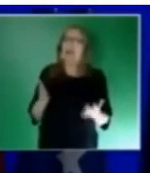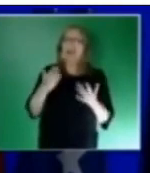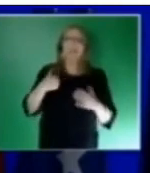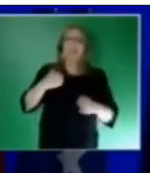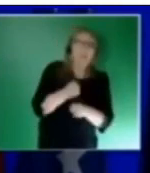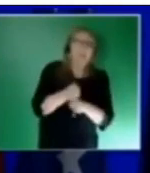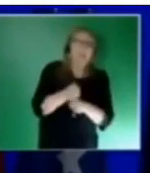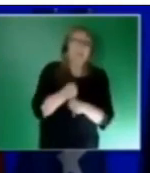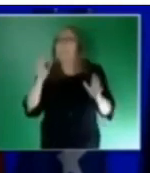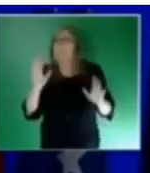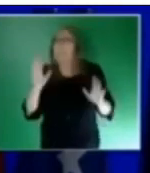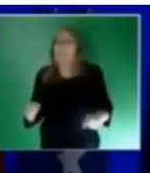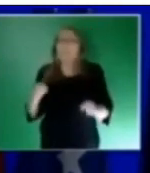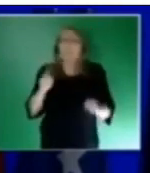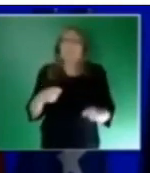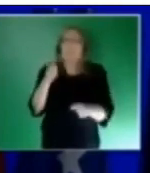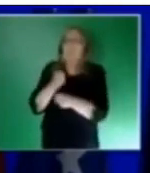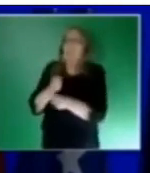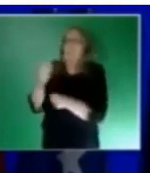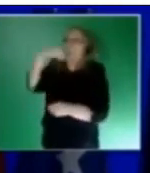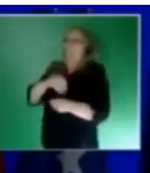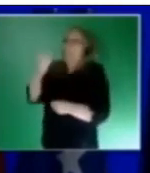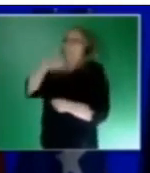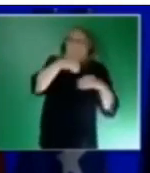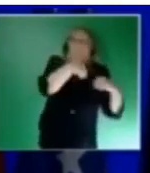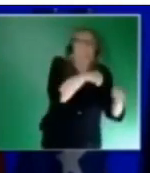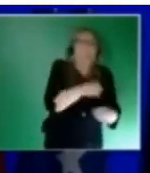plus la consumo